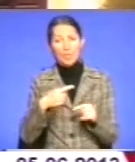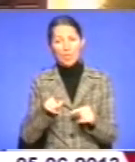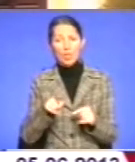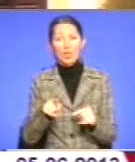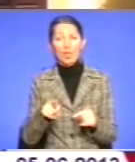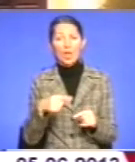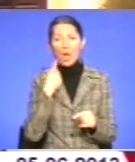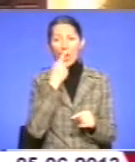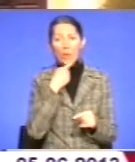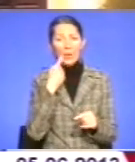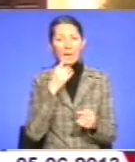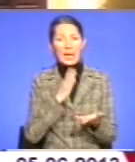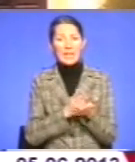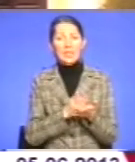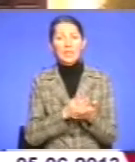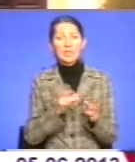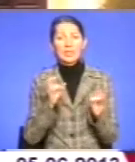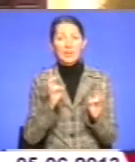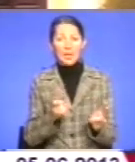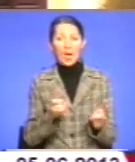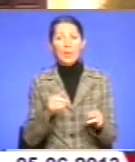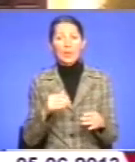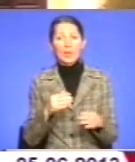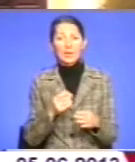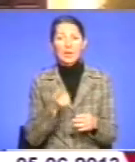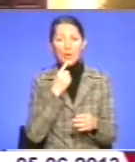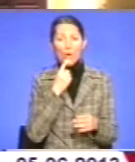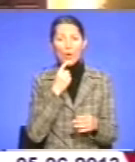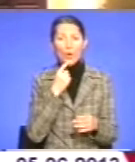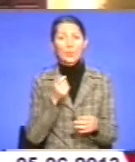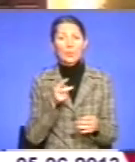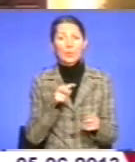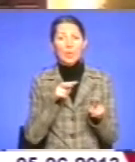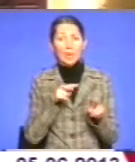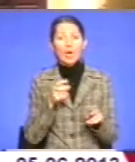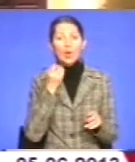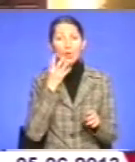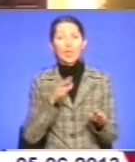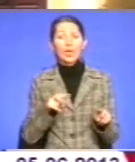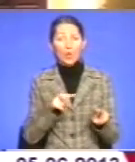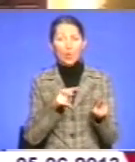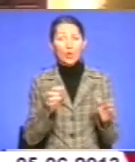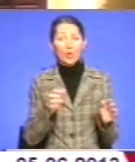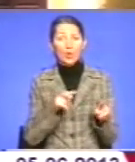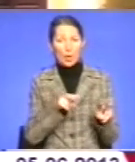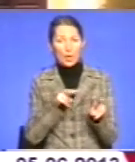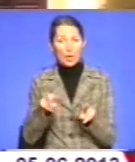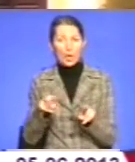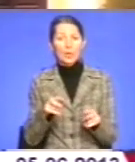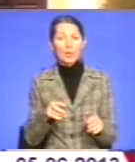слизових оболонках є мікротравми чи мікротріщини, і при догляді за свійськими тваринами чи при роботі